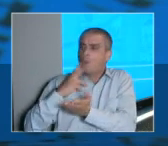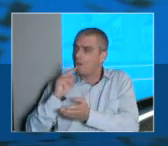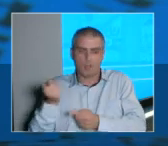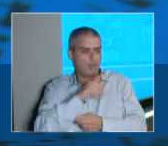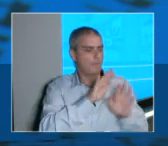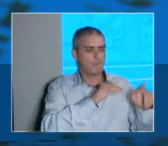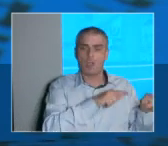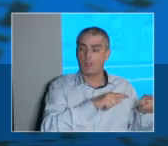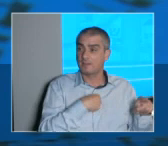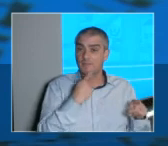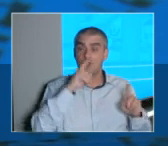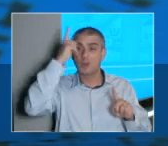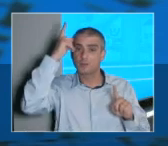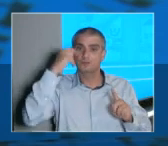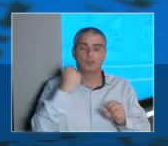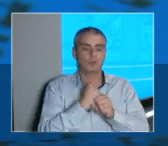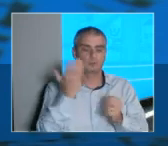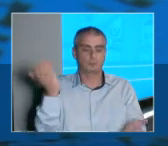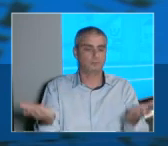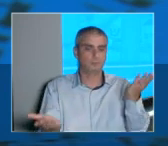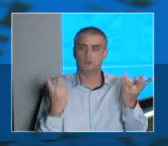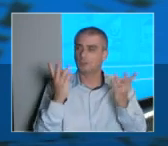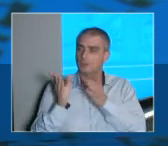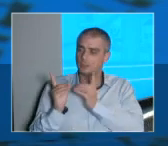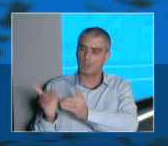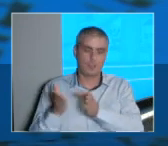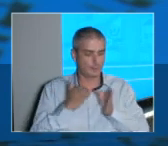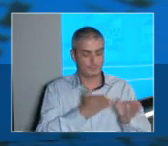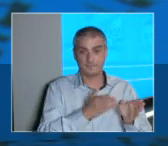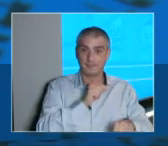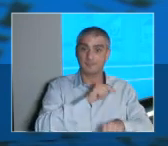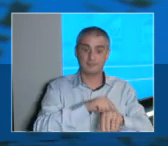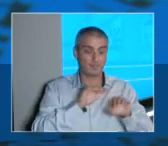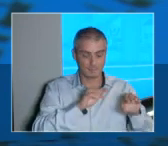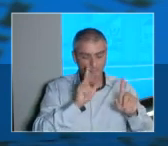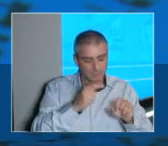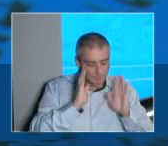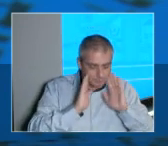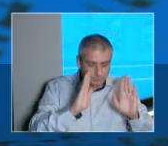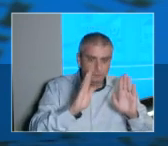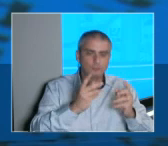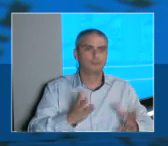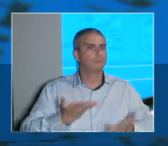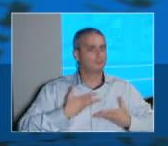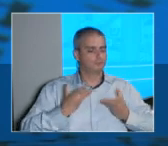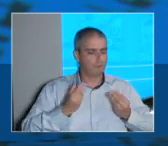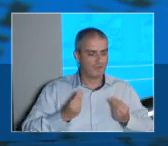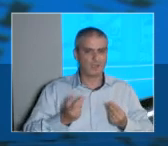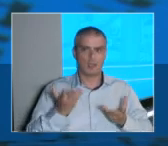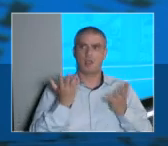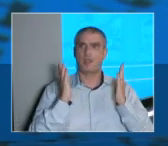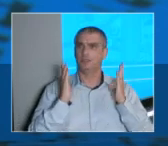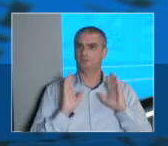על הברכה? אמרתי שהקדוש ברוך הוא מציב בפנינו שני דרכים לעבוד אותו. בזמן של ברכה צריך לעבוד את הקדוש ברוך הוא שיש שפע, שיש